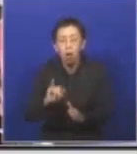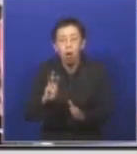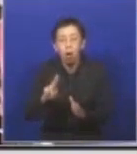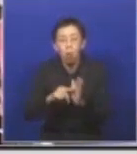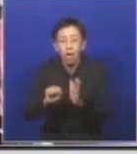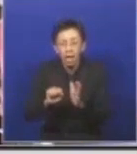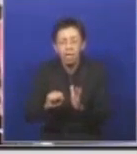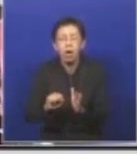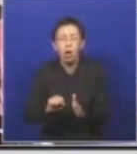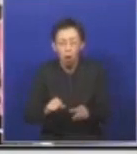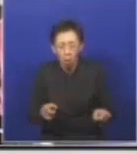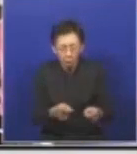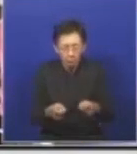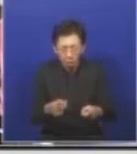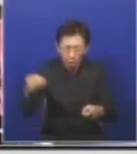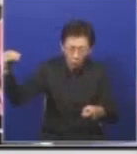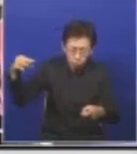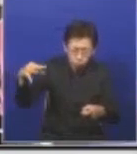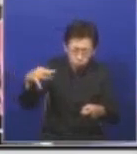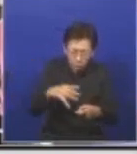มีโรคไวรัสตายง่ายโดนแดด 3นาทีก็ตายแล้วครับ